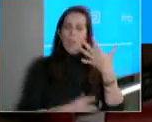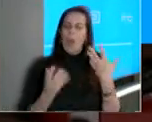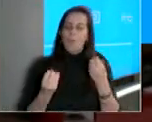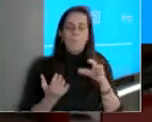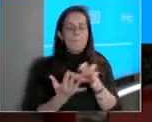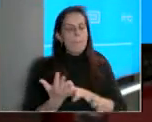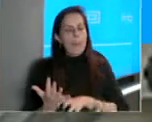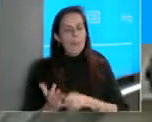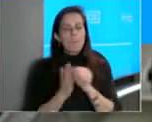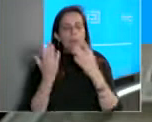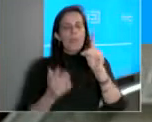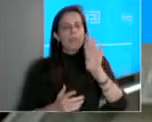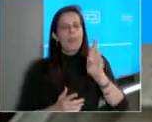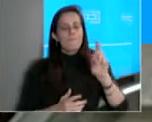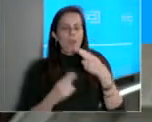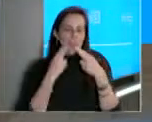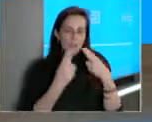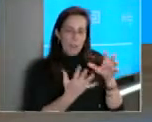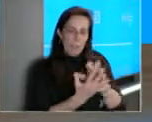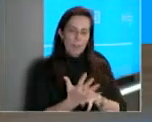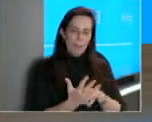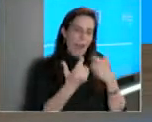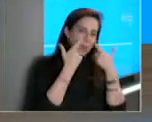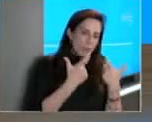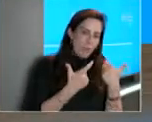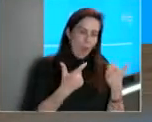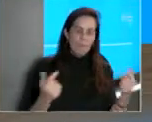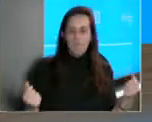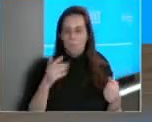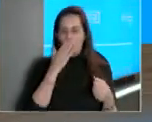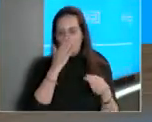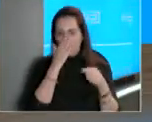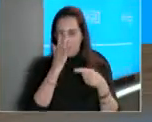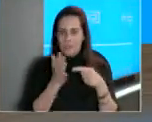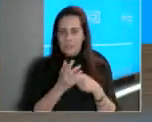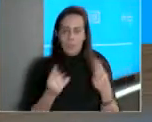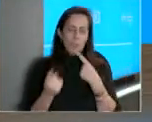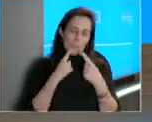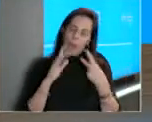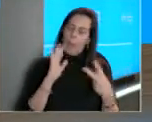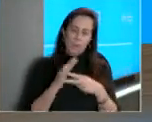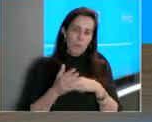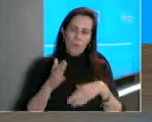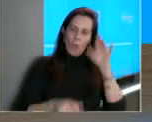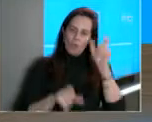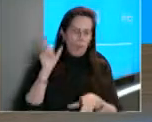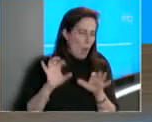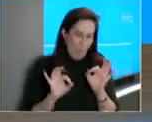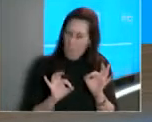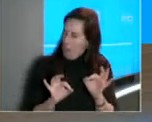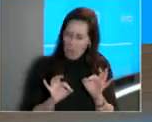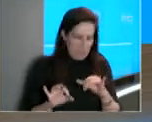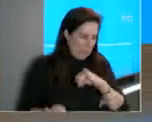מאוד מאמרים בדבר שהגיבו על מאמרים בעל המשמר, ולהפך. זה היה איזה מין דו-שיח פוליטי שרוב הציבור לא ממש